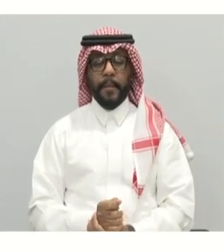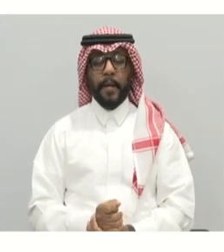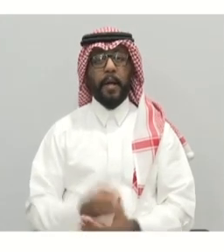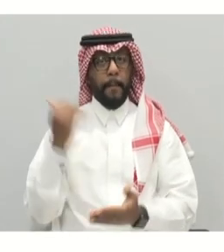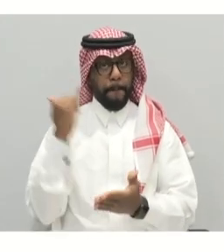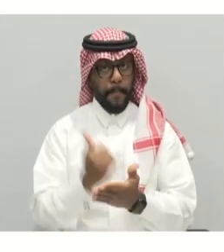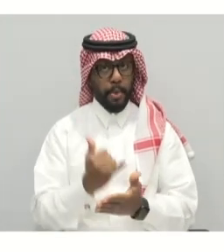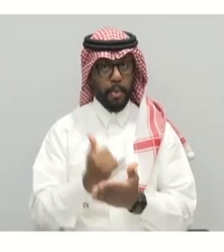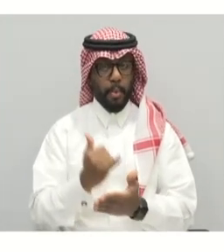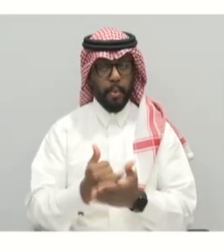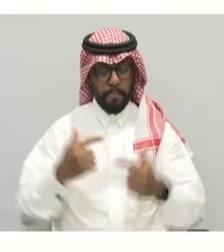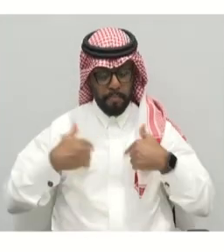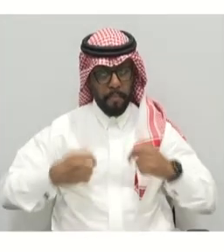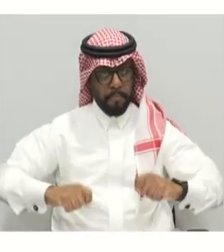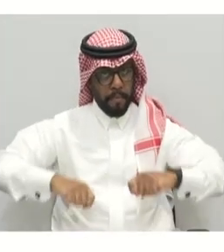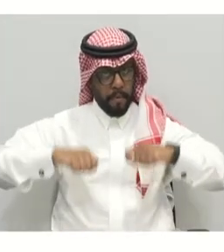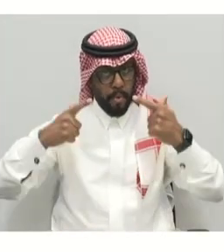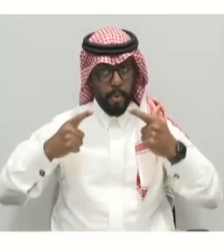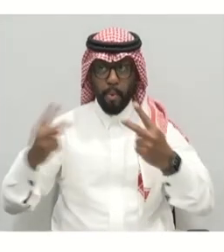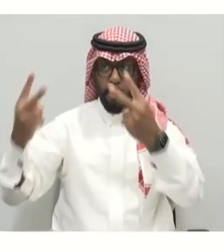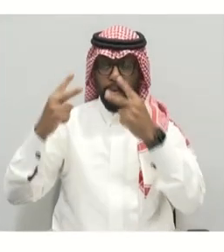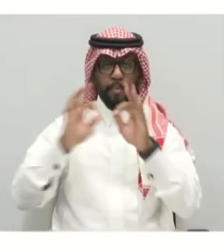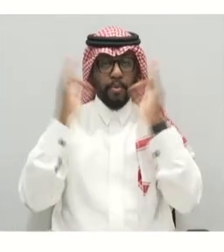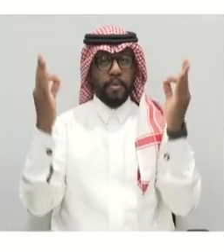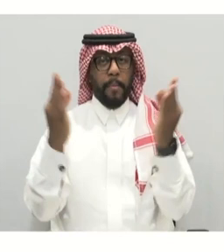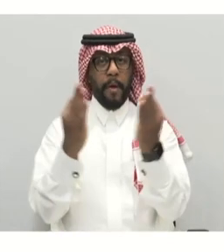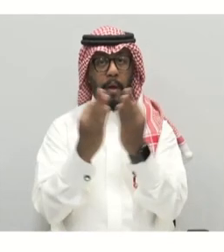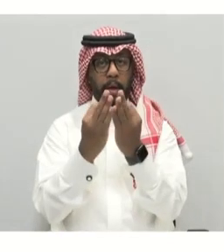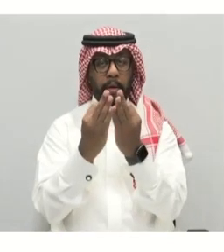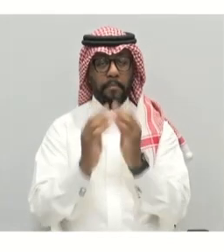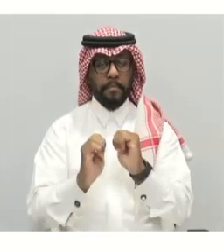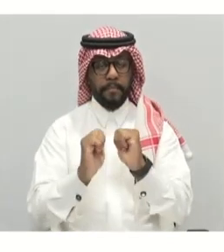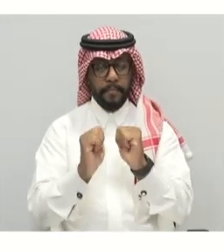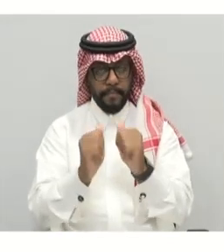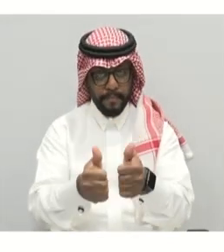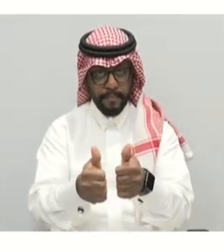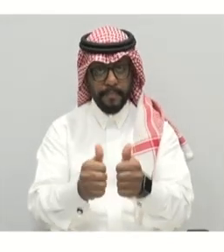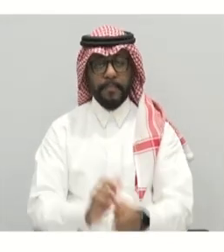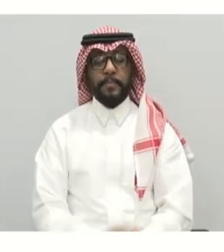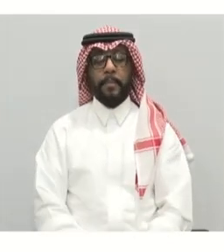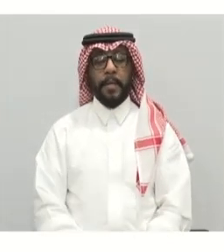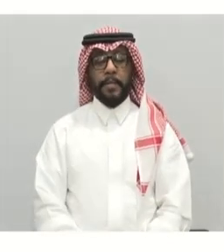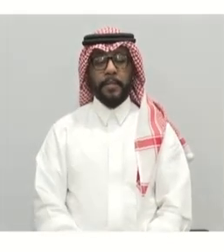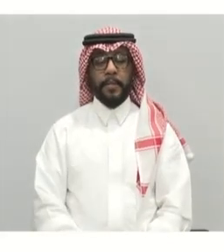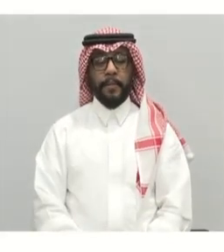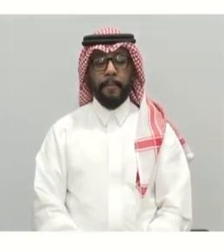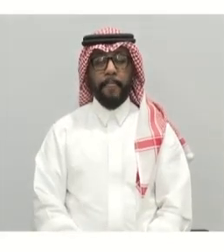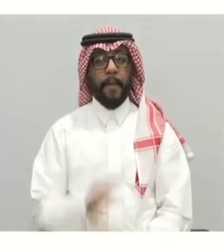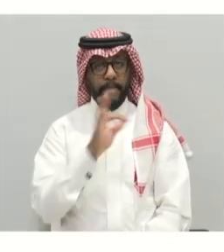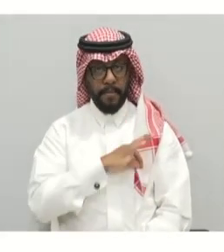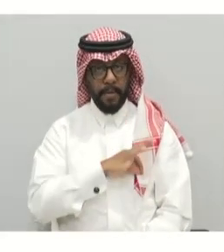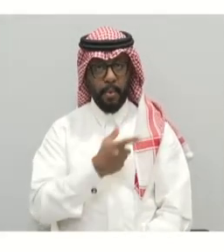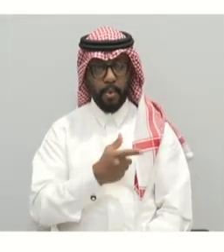المسؤوليه تجعل للانسان قيمه في المجتمع اجابه صحيحه اذا فوائد